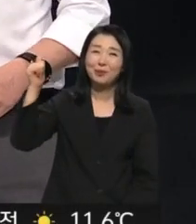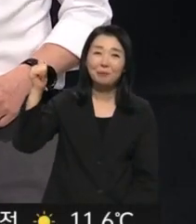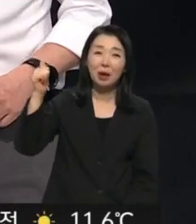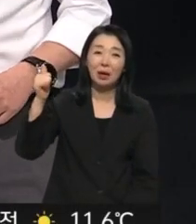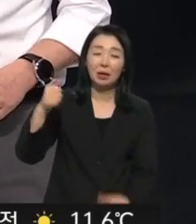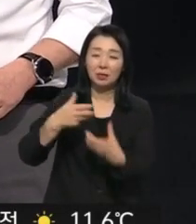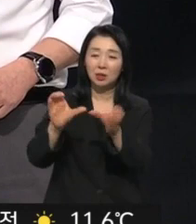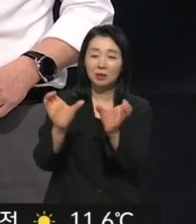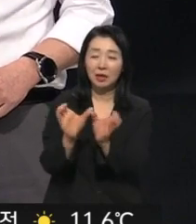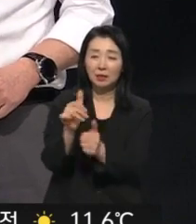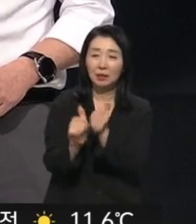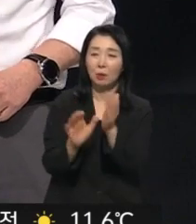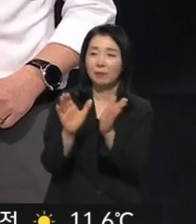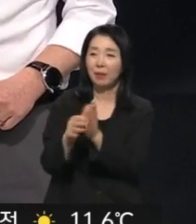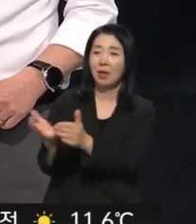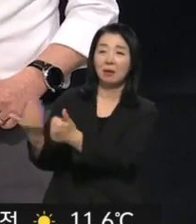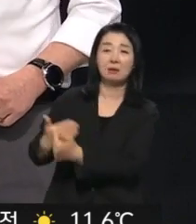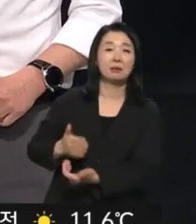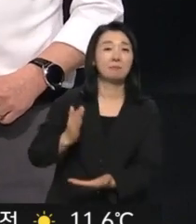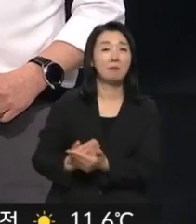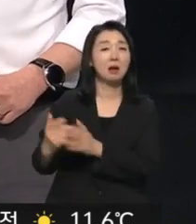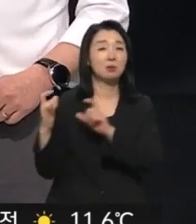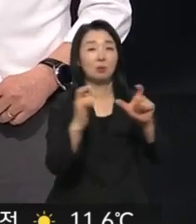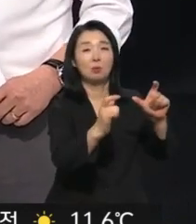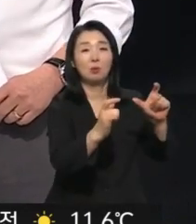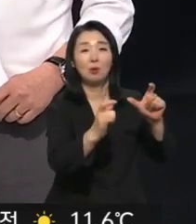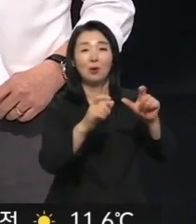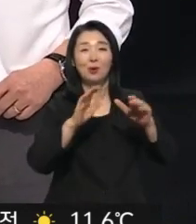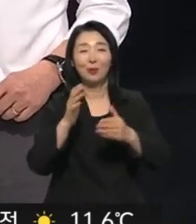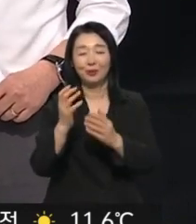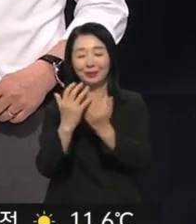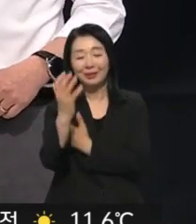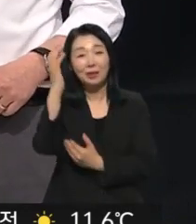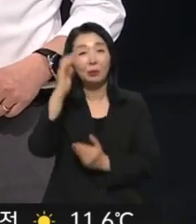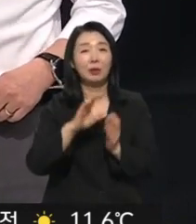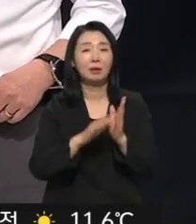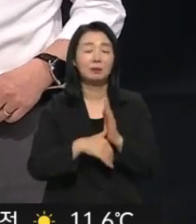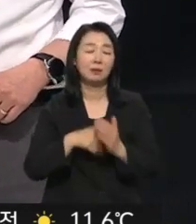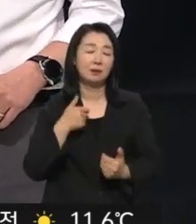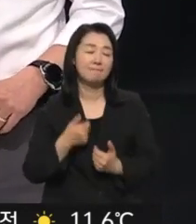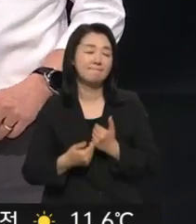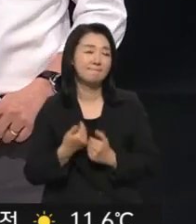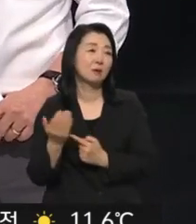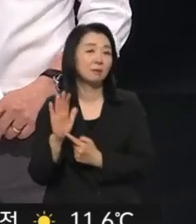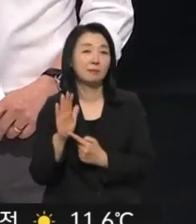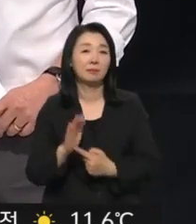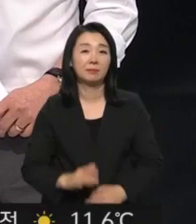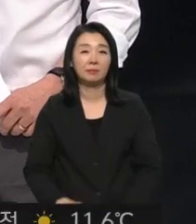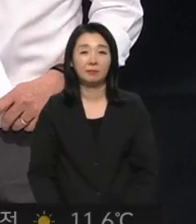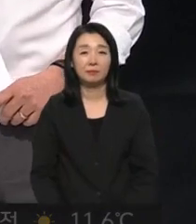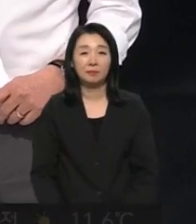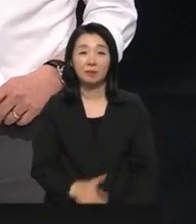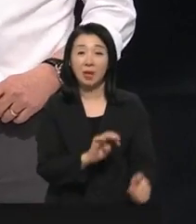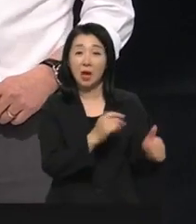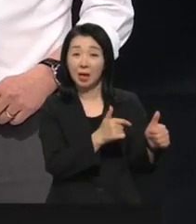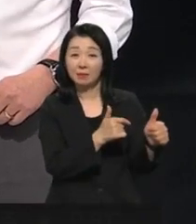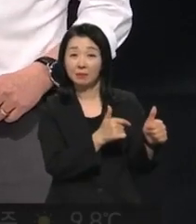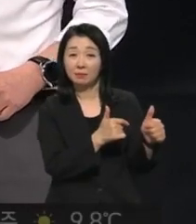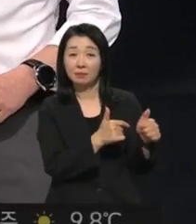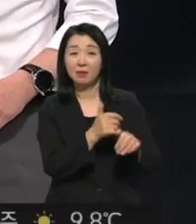다시 한번 경고의 메시지를 냈죠. 오늘 기자회견에 대해서도 불편한 심기를 드러냈습니다. 안 후보가